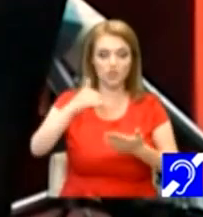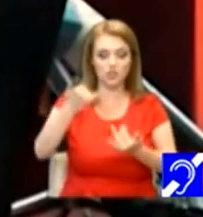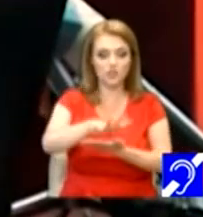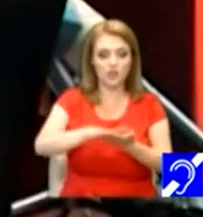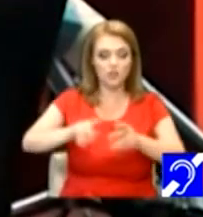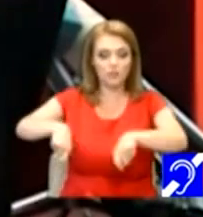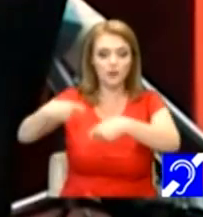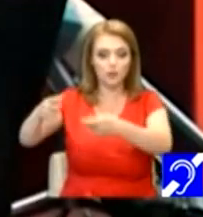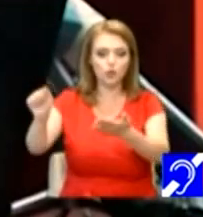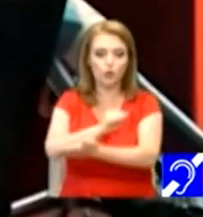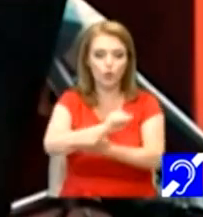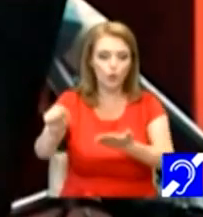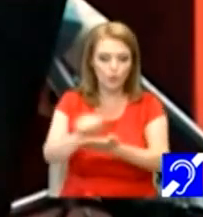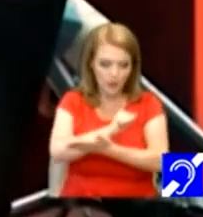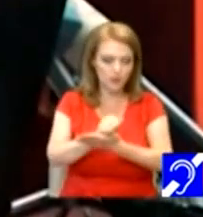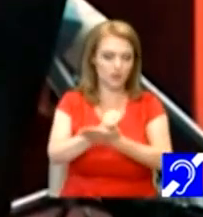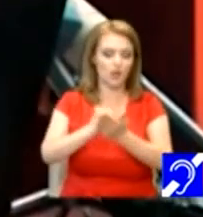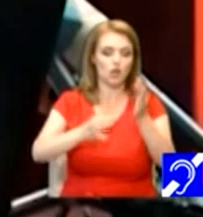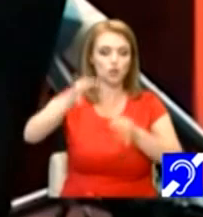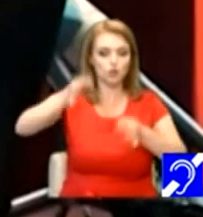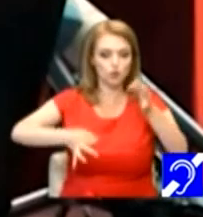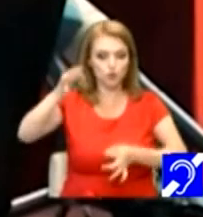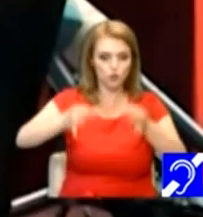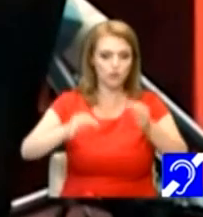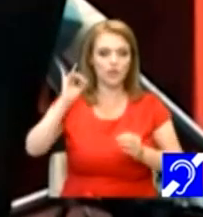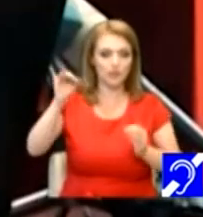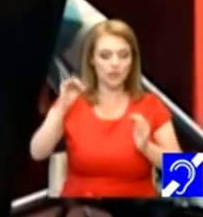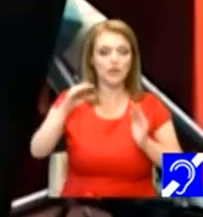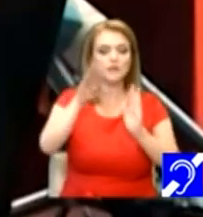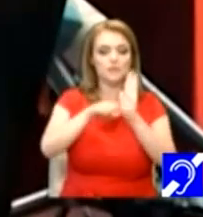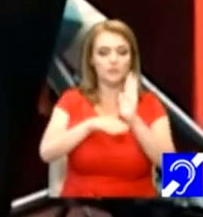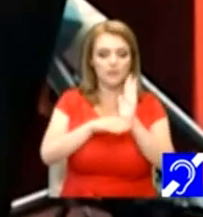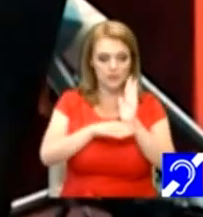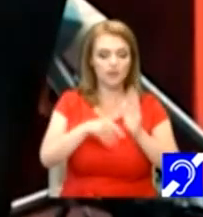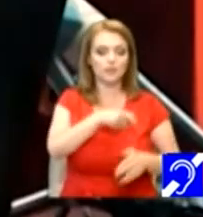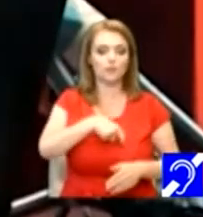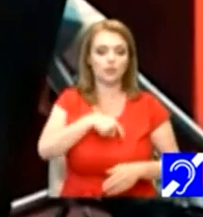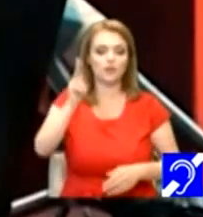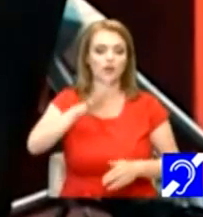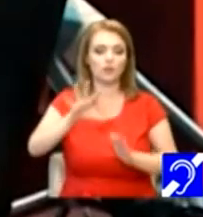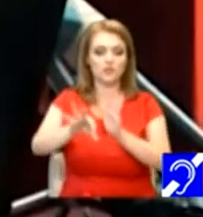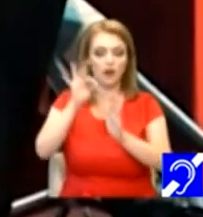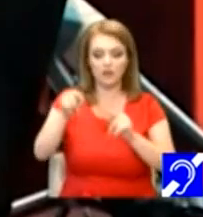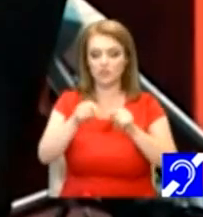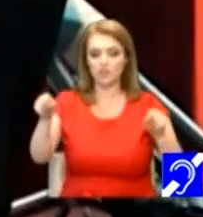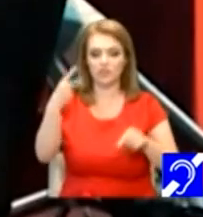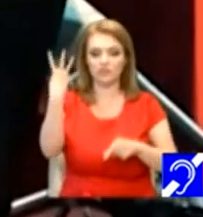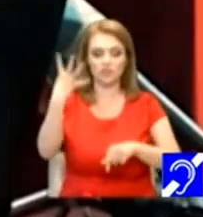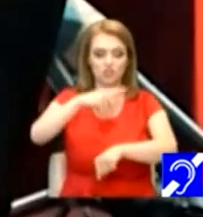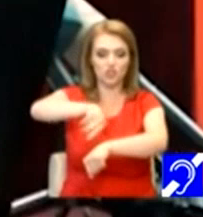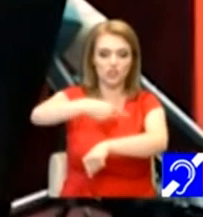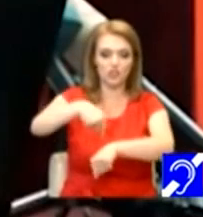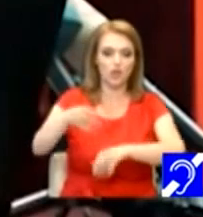constituționale actele prevăzute de codul electoral și lista deputaților aleși în termen de 24 de ore după